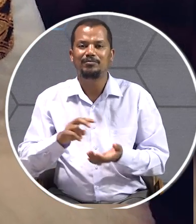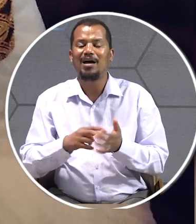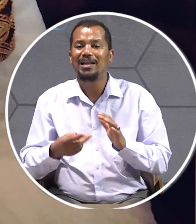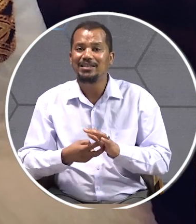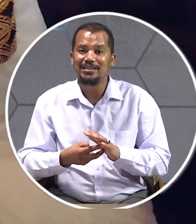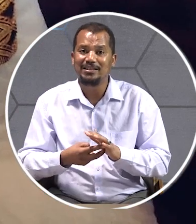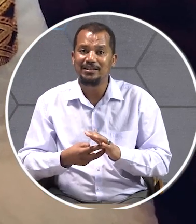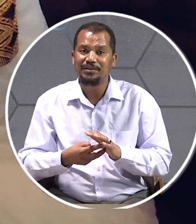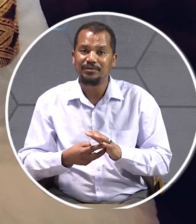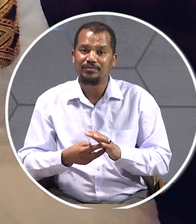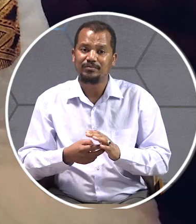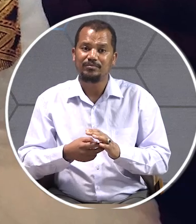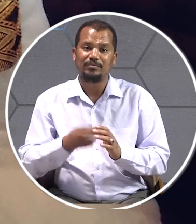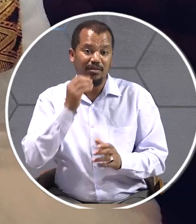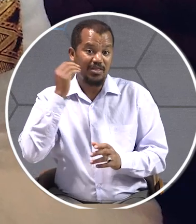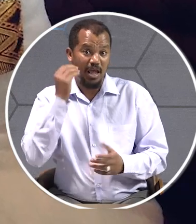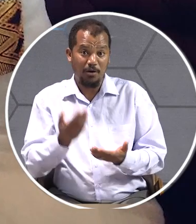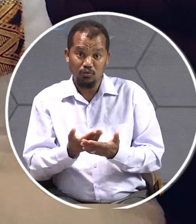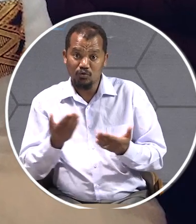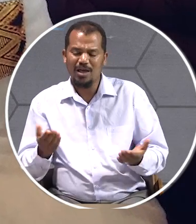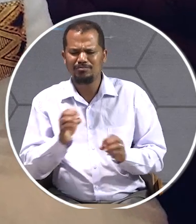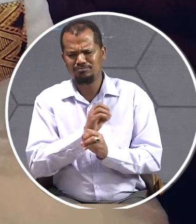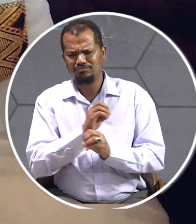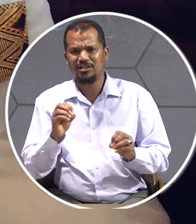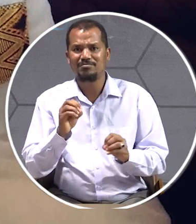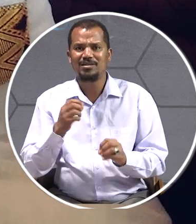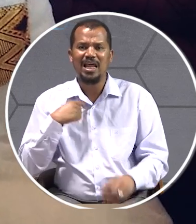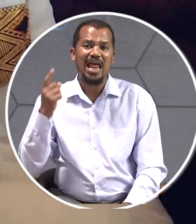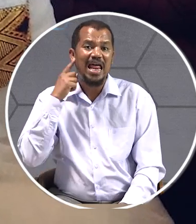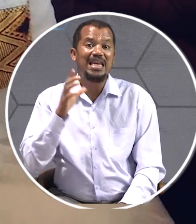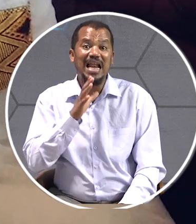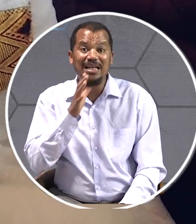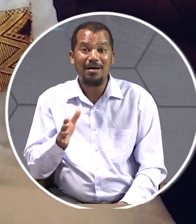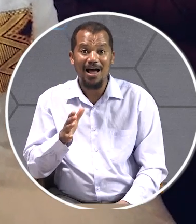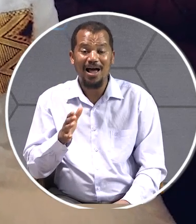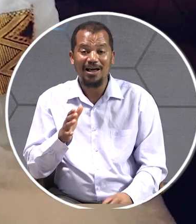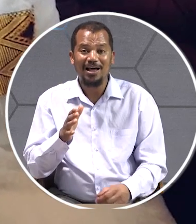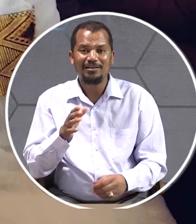ማለት የቤት ጉዳይ ምንም ነገር እንዳልሰማ ተደርጌ